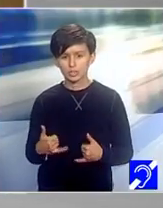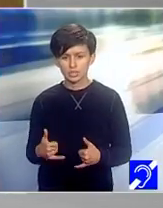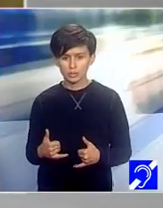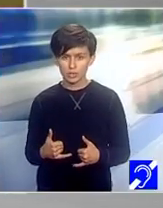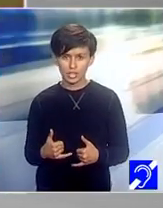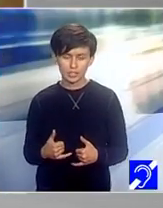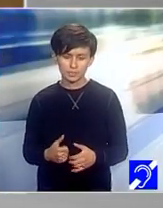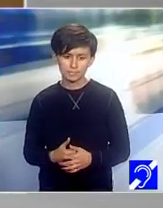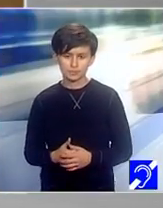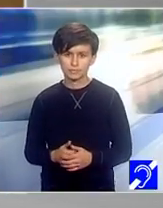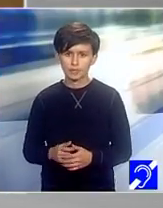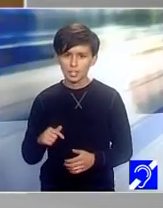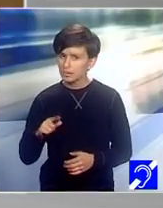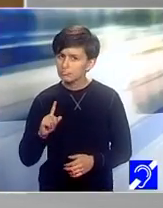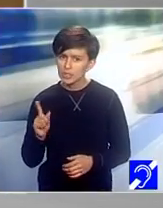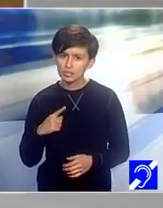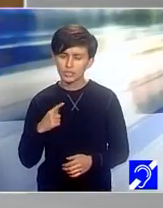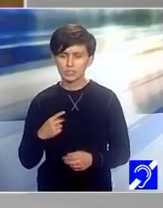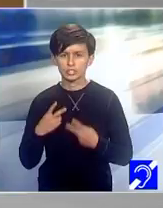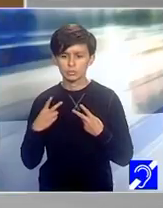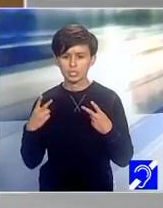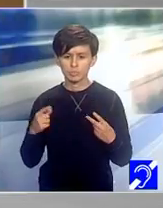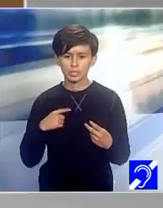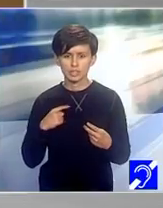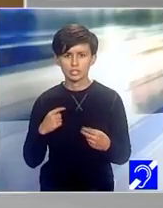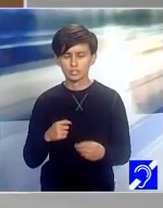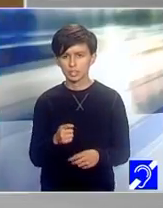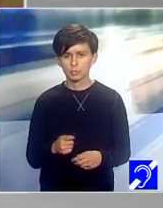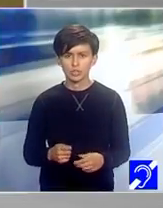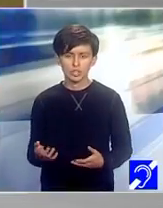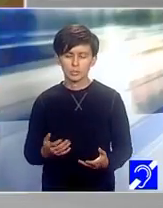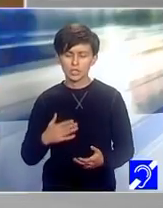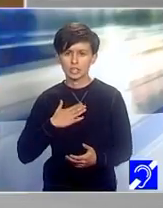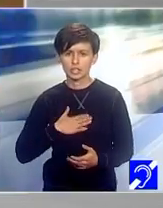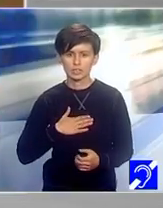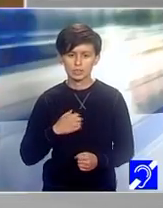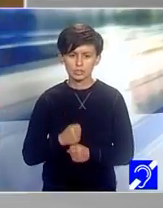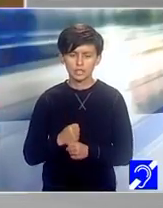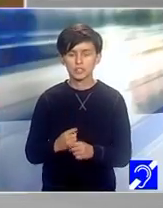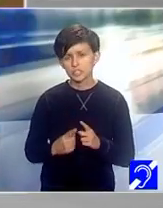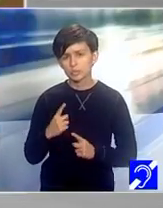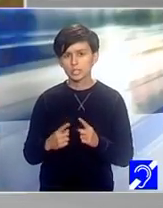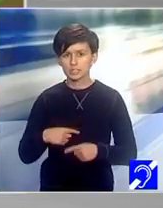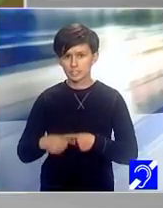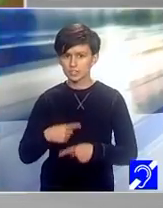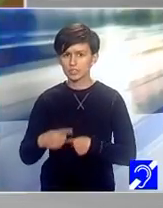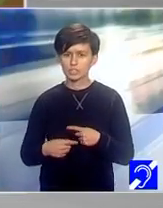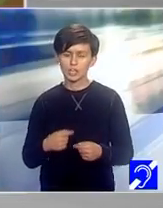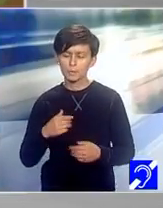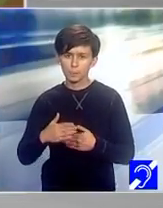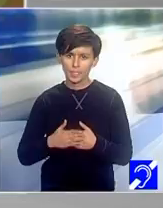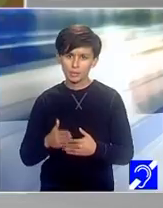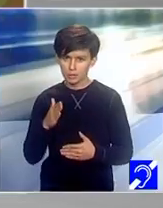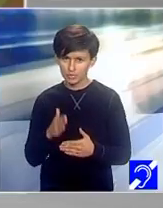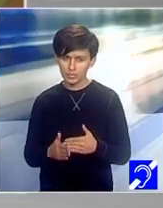nu o să spun că ăsta este primul și cel mai important. Sunt proiecte care vrem să le... Unele sunt deja în desfășurare și sunt aproape finalizate, cum este,